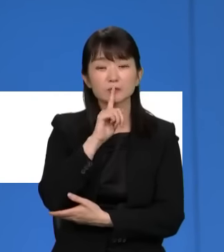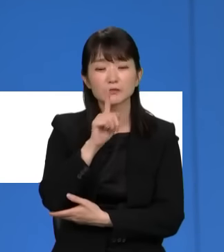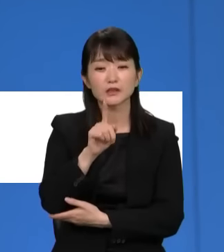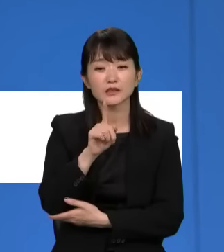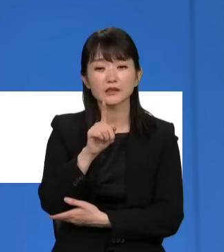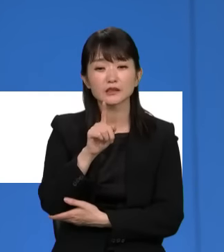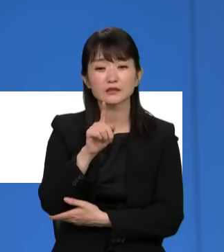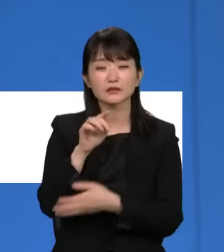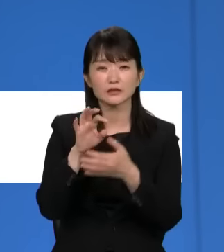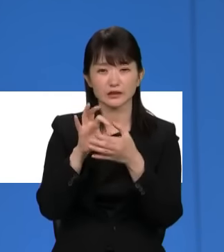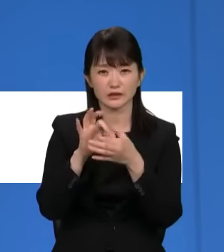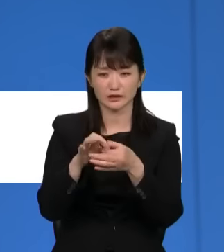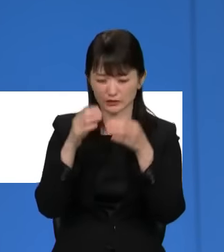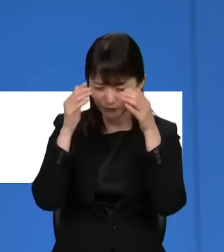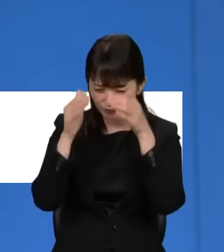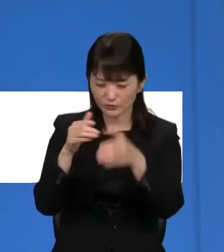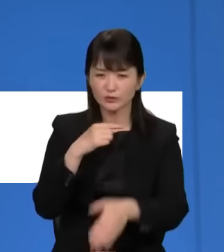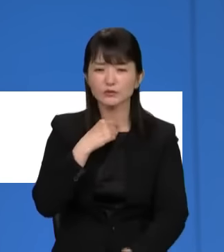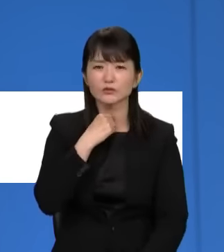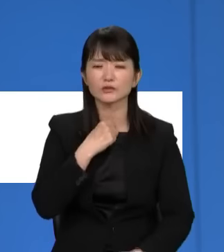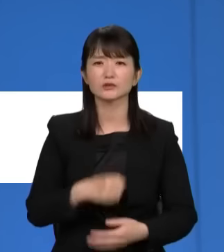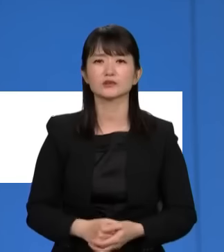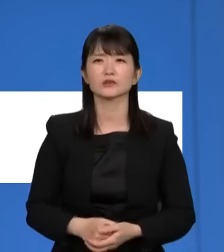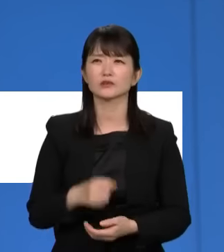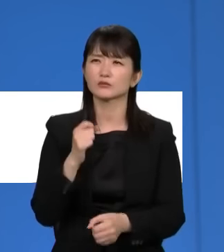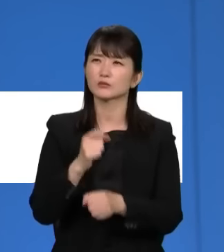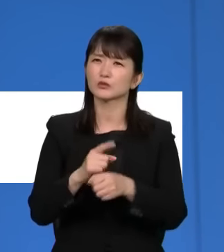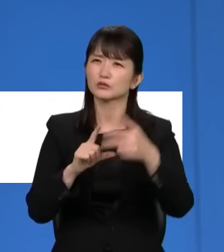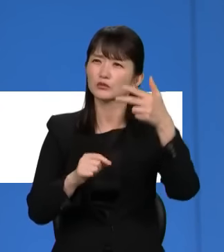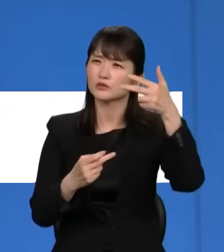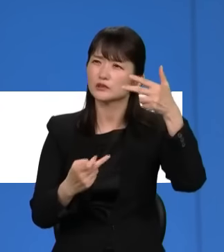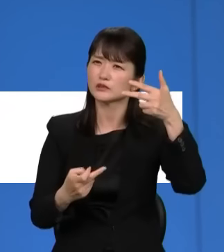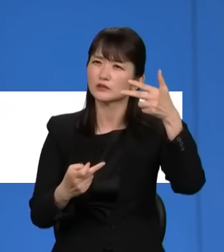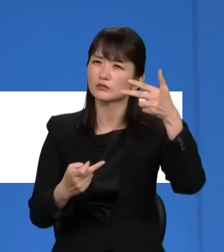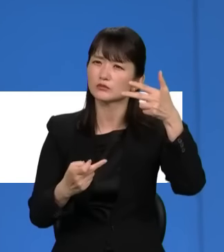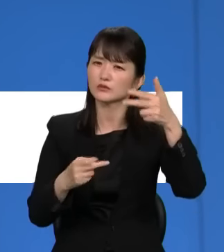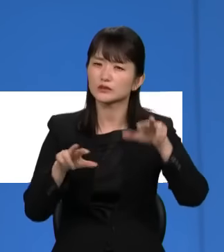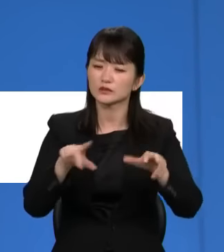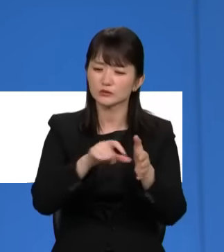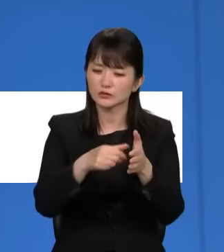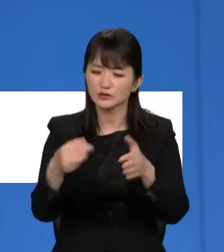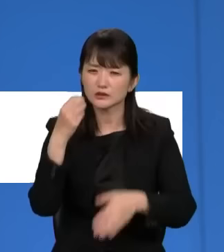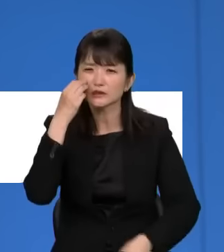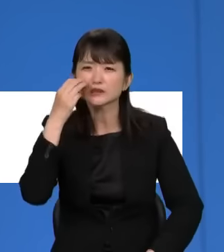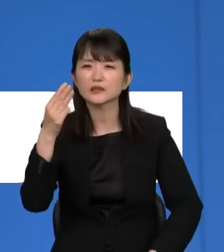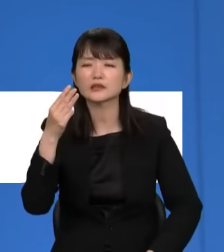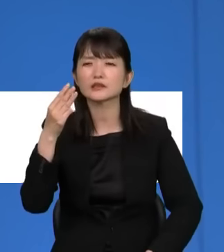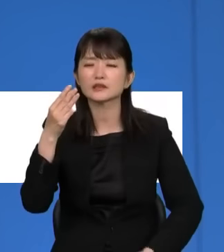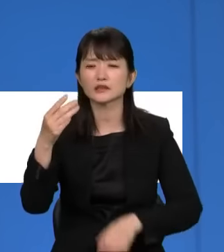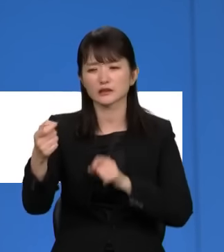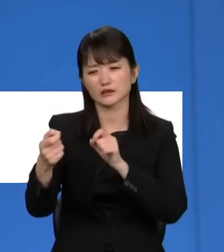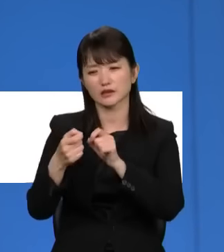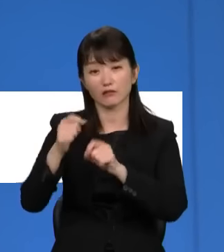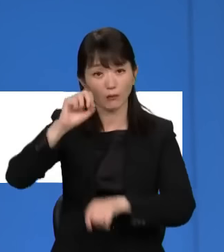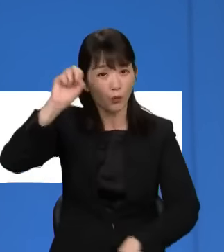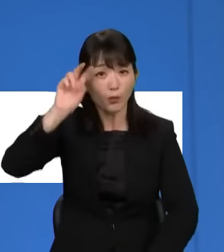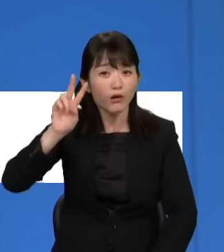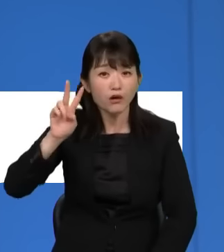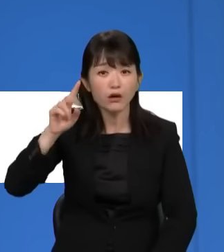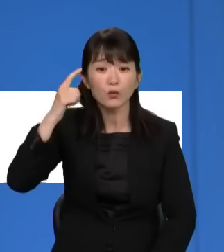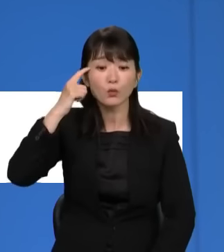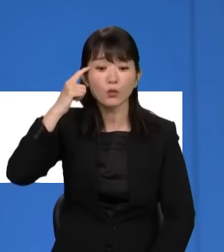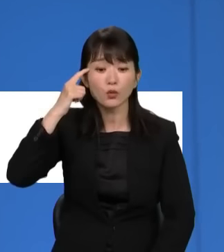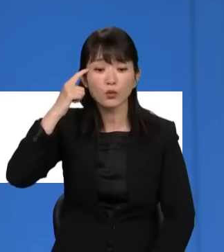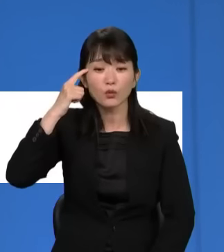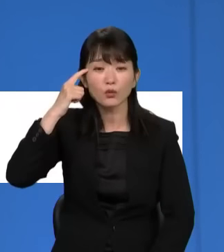것에 저는 주목하고 싶습니다 이게 벌써 7월 12일이면 세 달도 더 된 이야기입니다 그런데 갑자기 왜